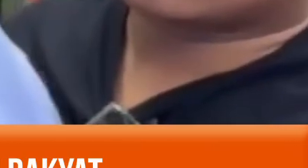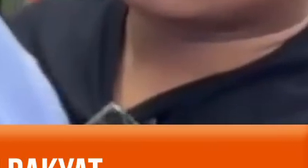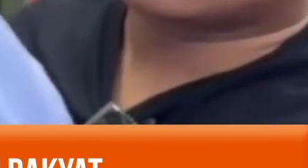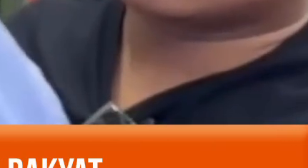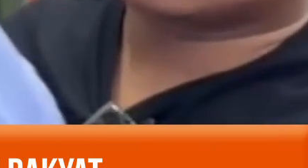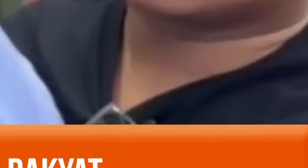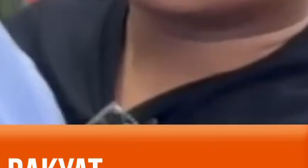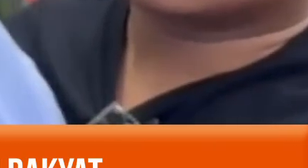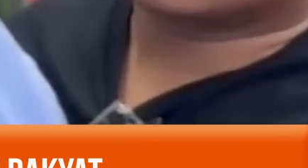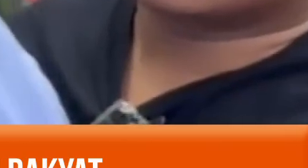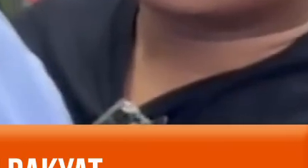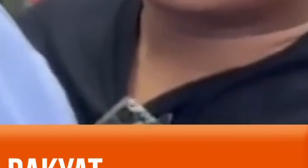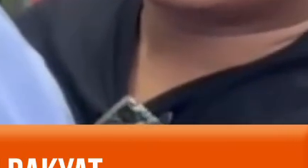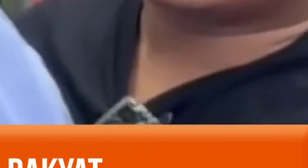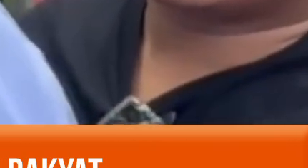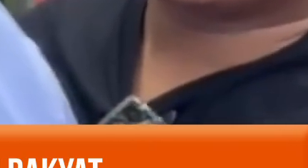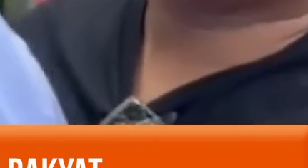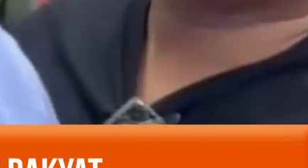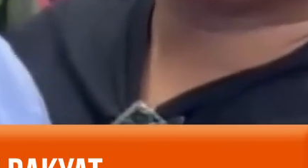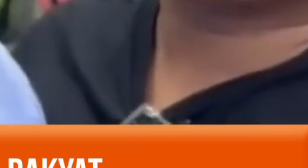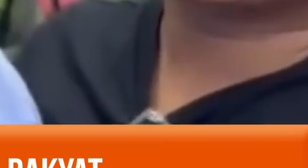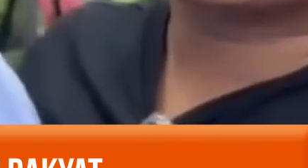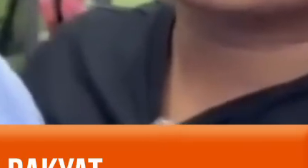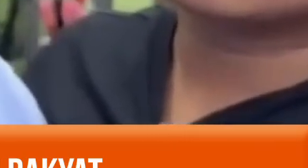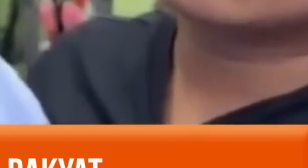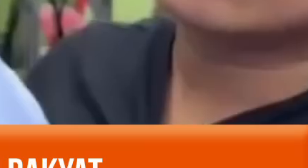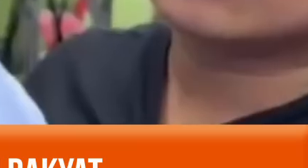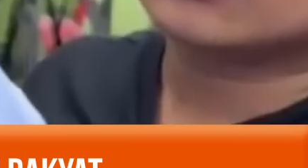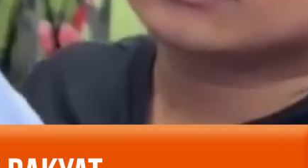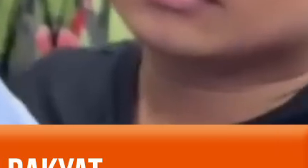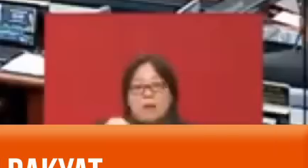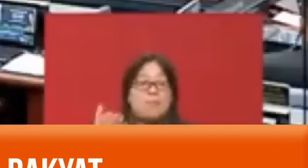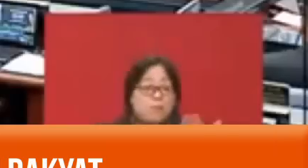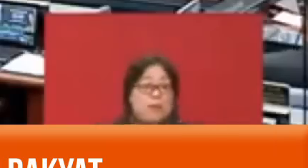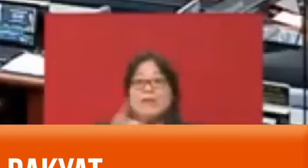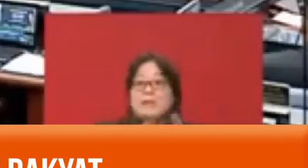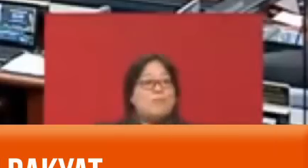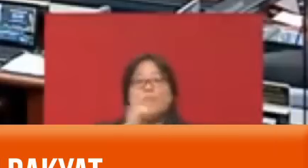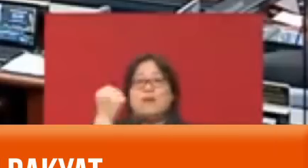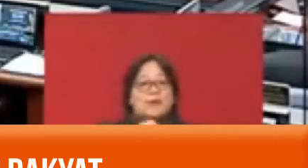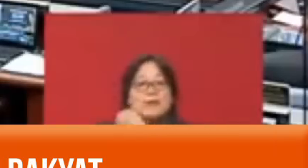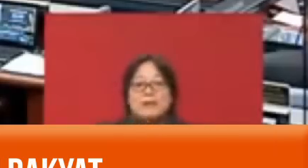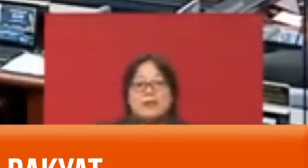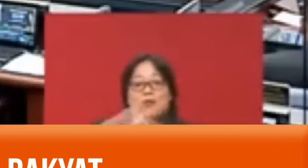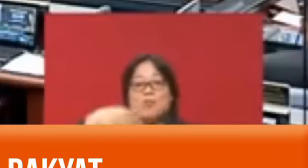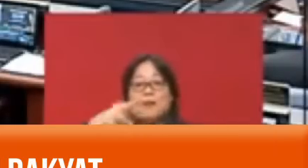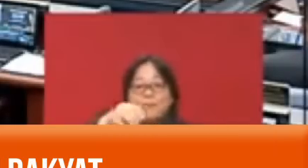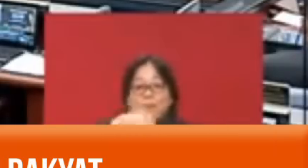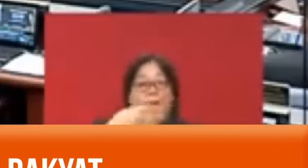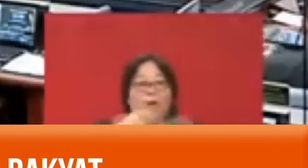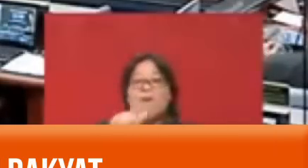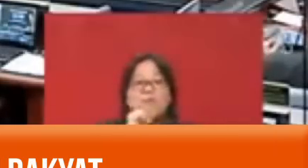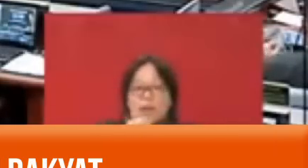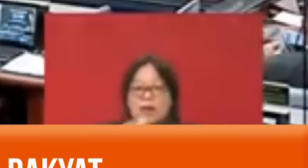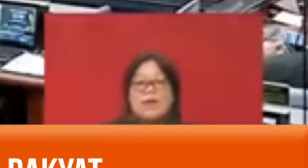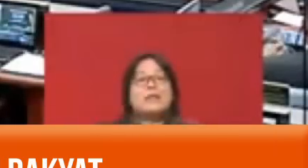pihak kerajaan ialah bekal soal ahli paling sungai petani Johari Abdul ia menjadi perhatian ramai karena